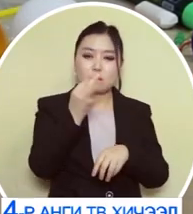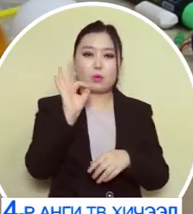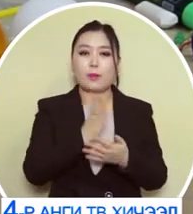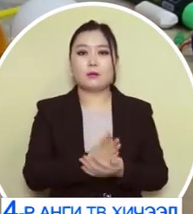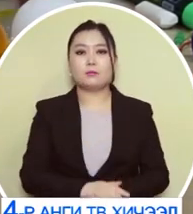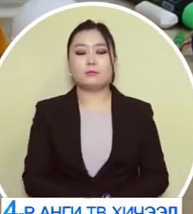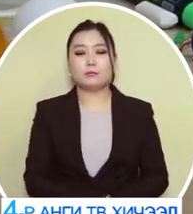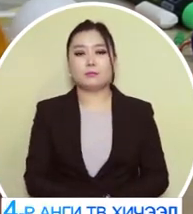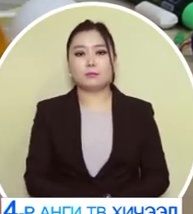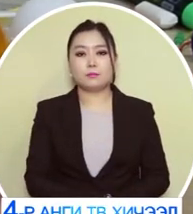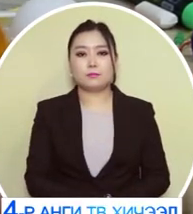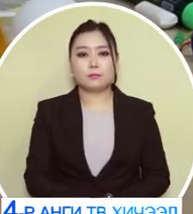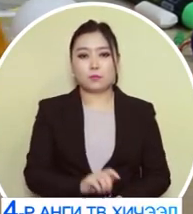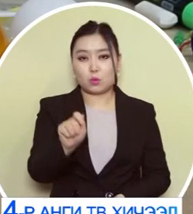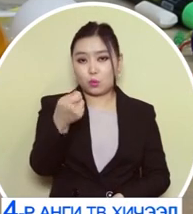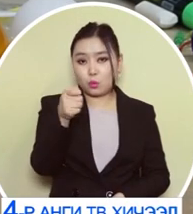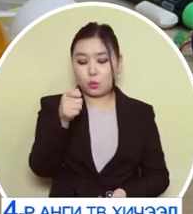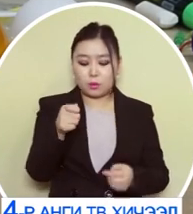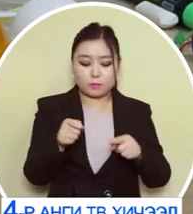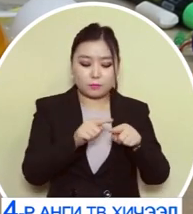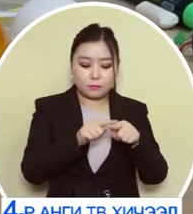Қасық жанбады. Кілт.